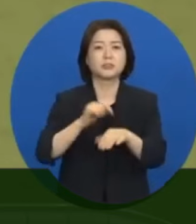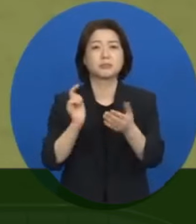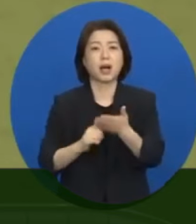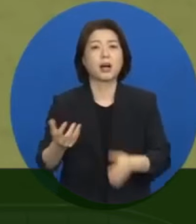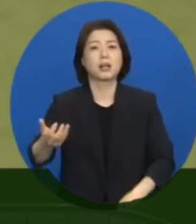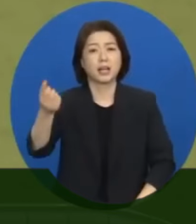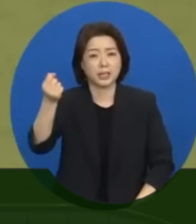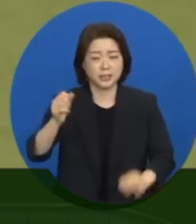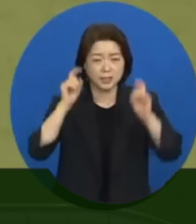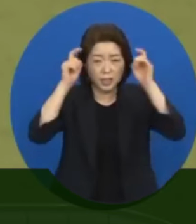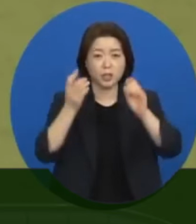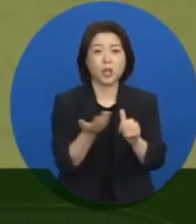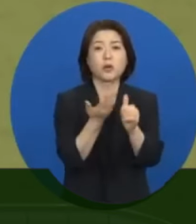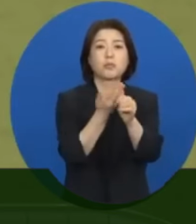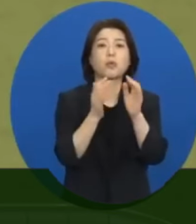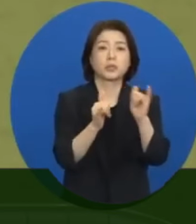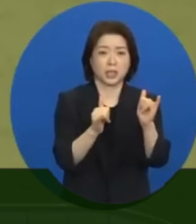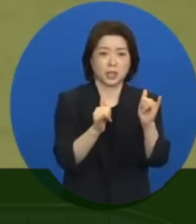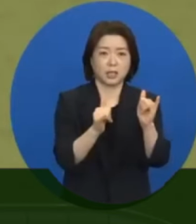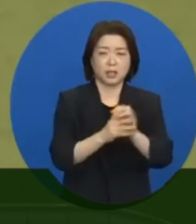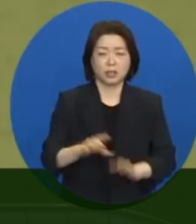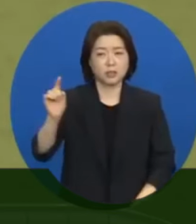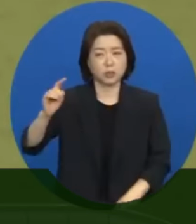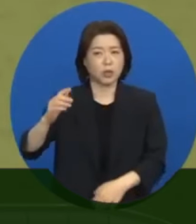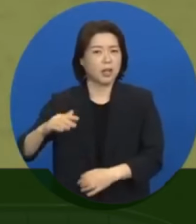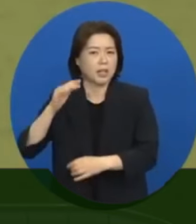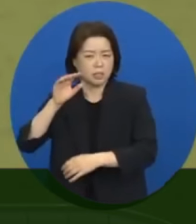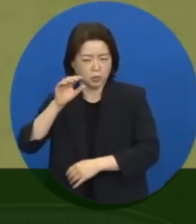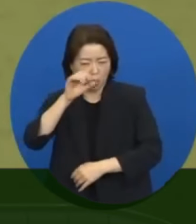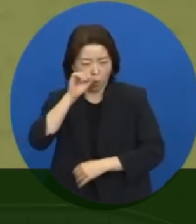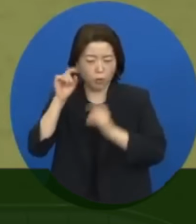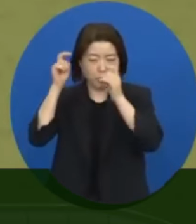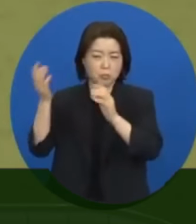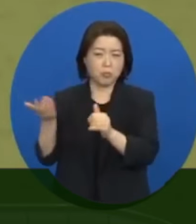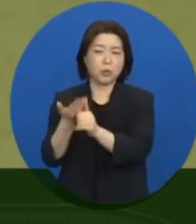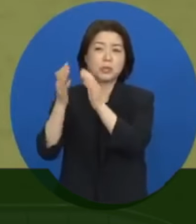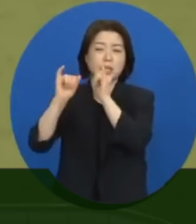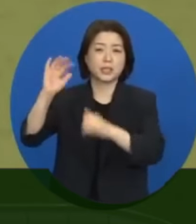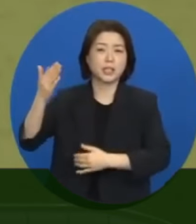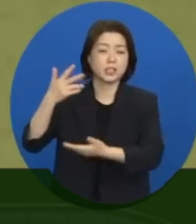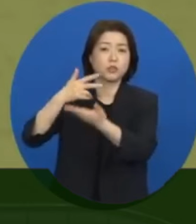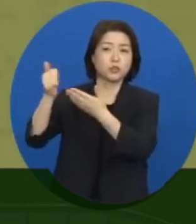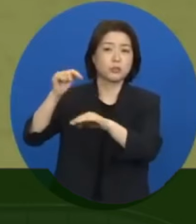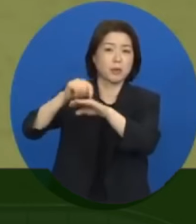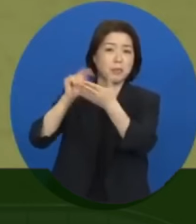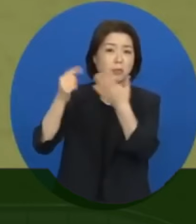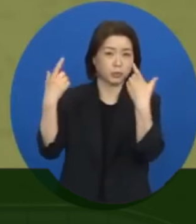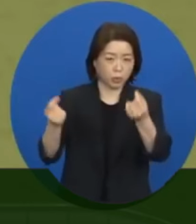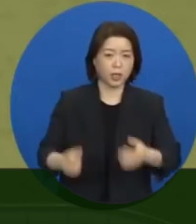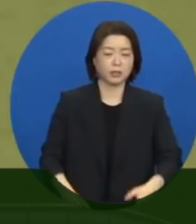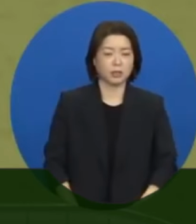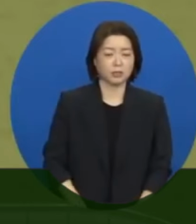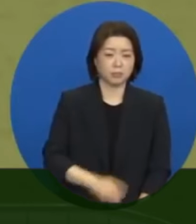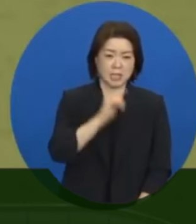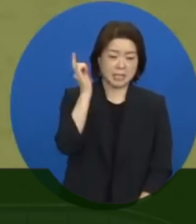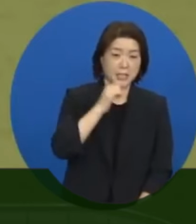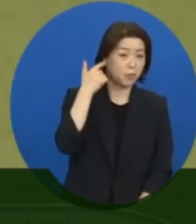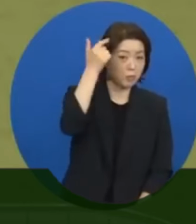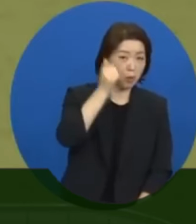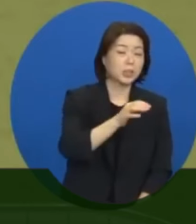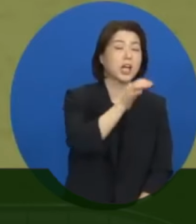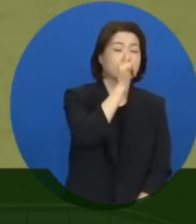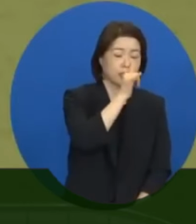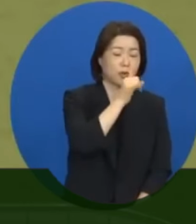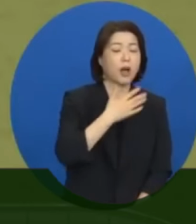목자가 그것이 선한 목자이신 주님의 마음이지요 물론 모든 목자가 그렇지 않습니다 사 목자도 있습니다 그러나